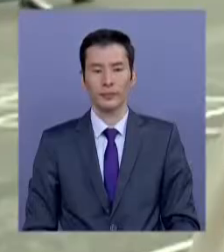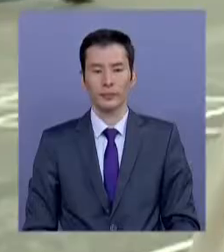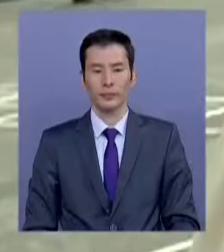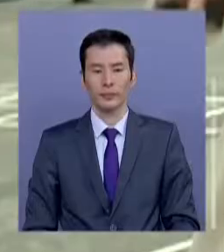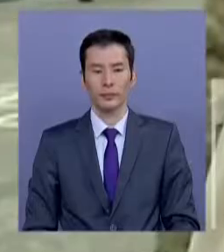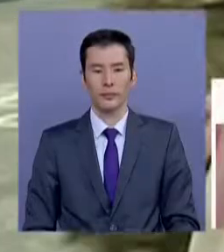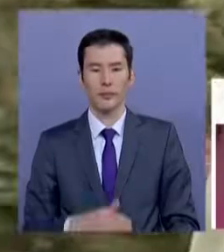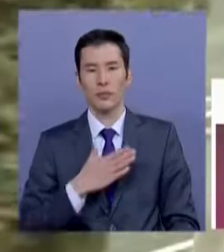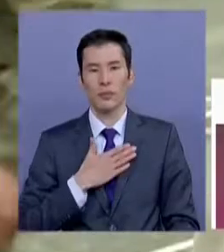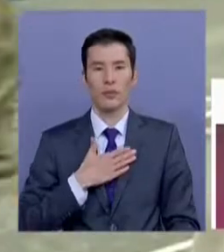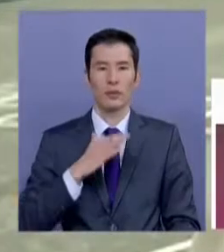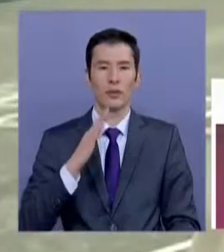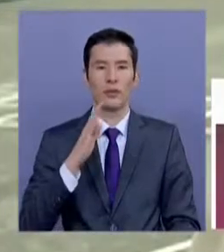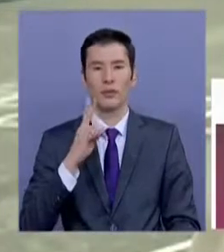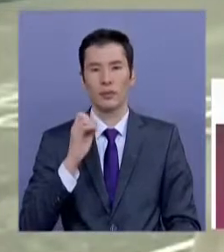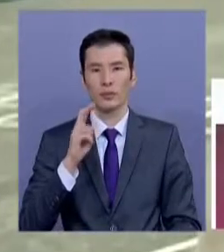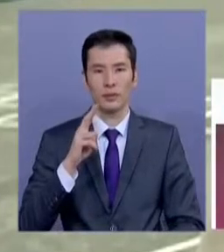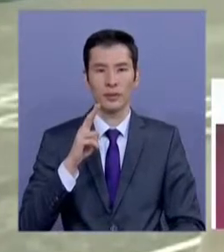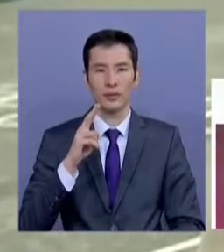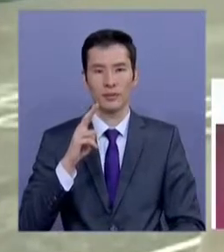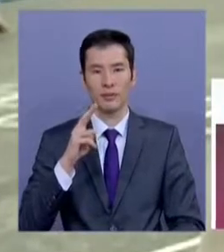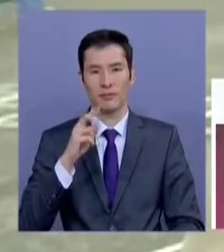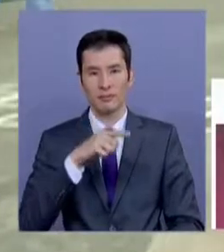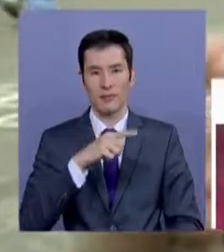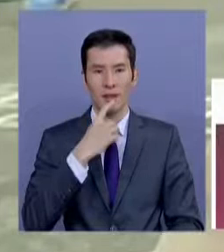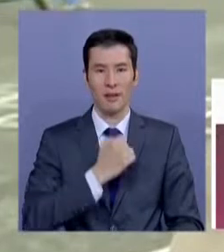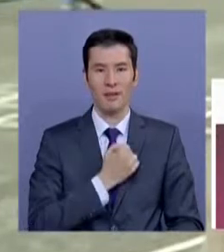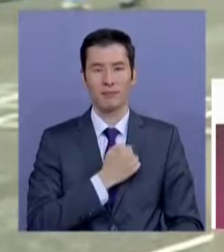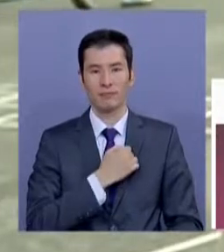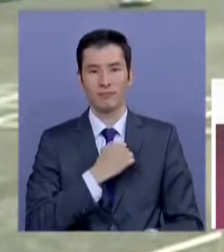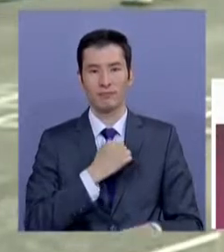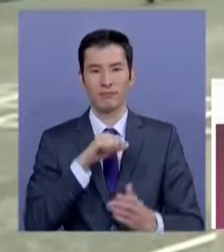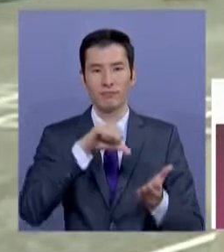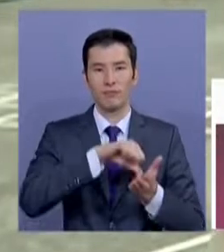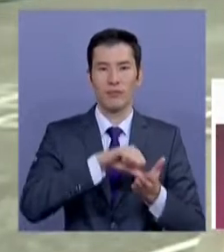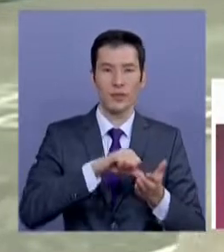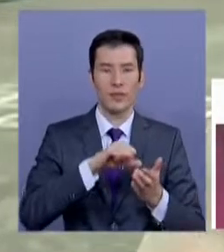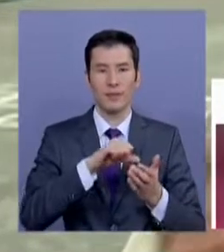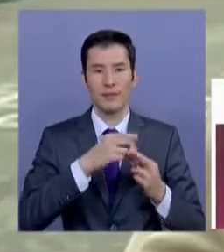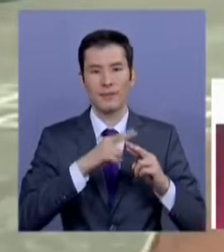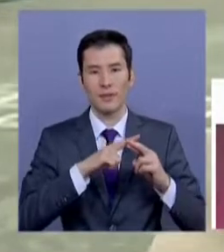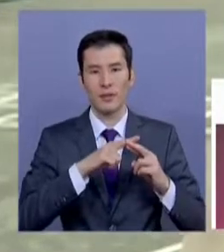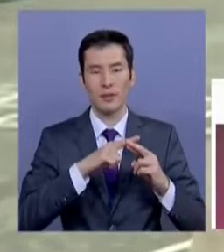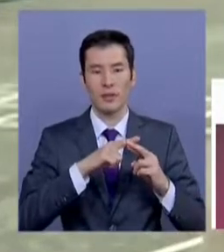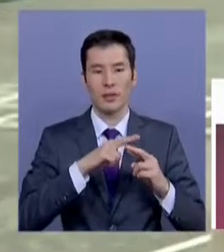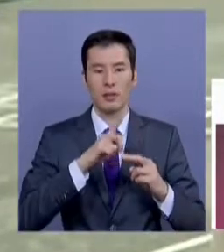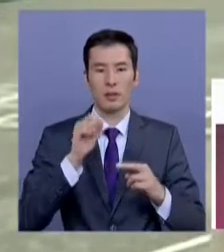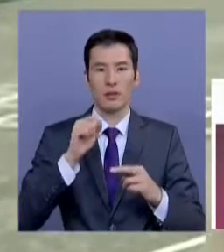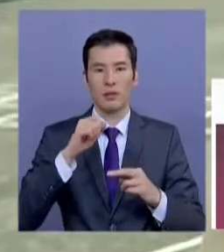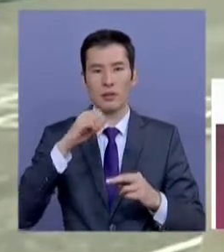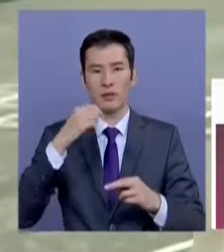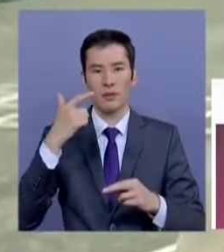Немерем службаға келді. Отан үшін, ел үшін, елімнің байтақ жер үшін. Сол адал қызмет етуін,